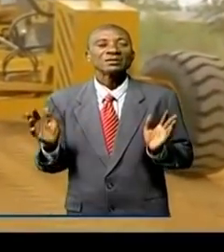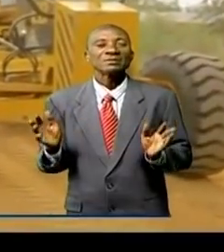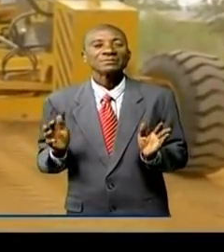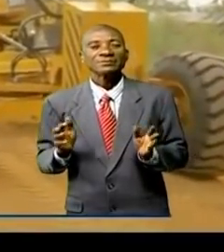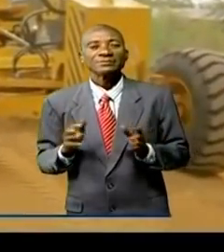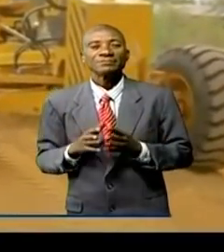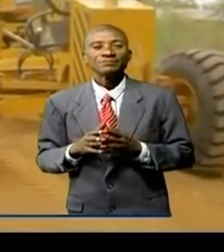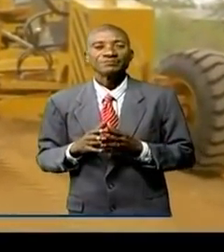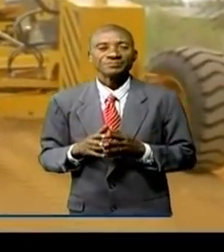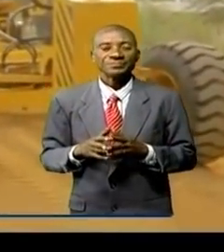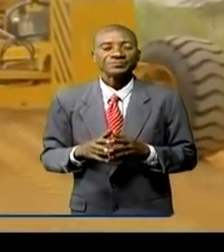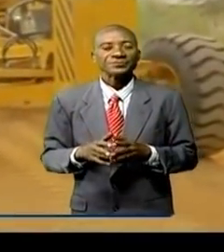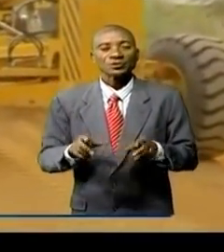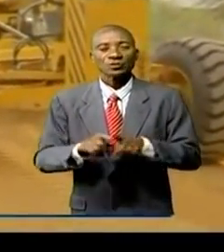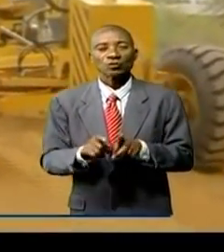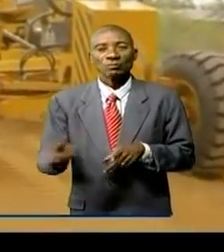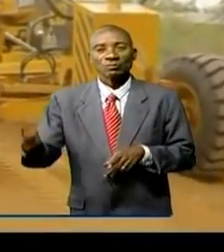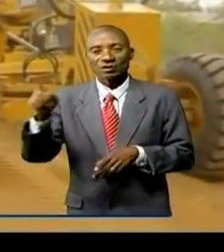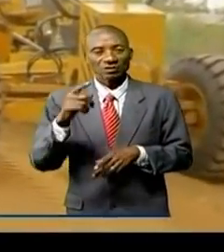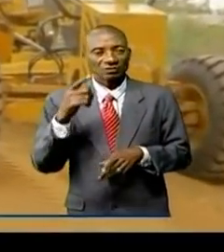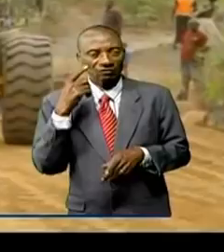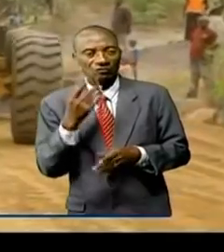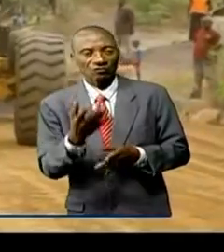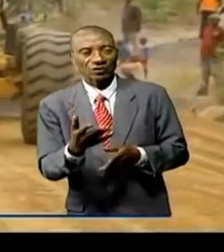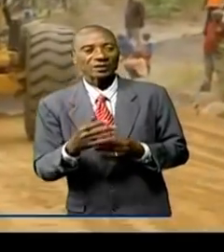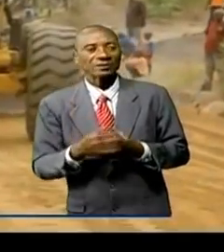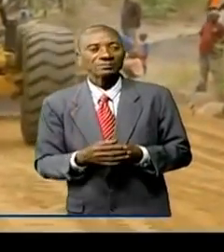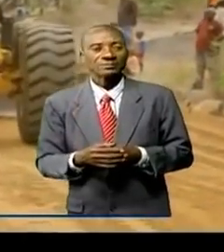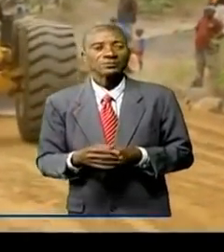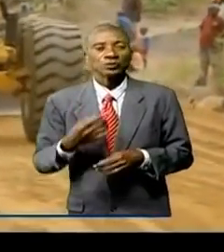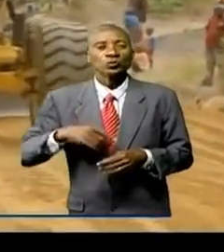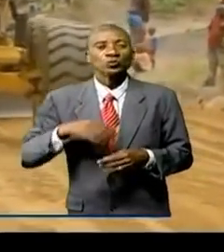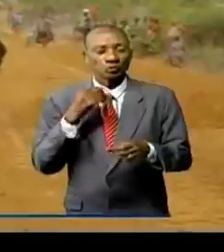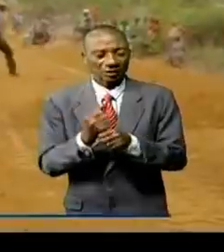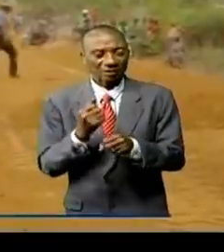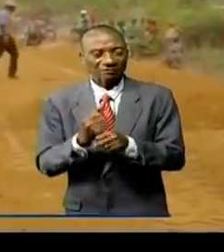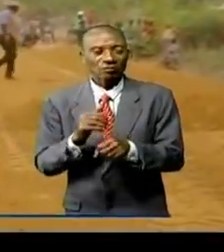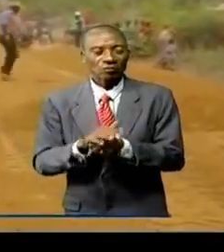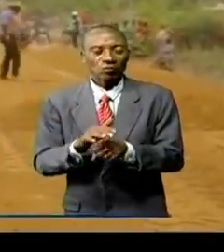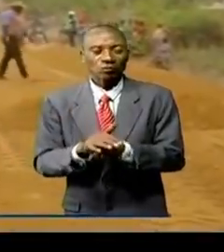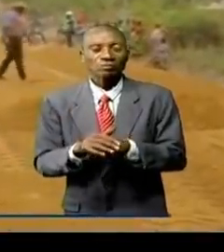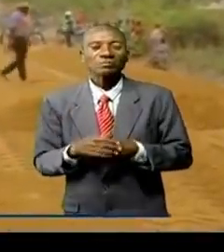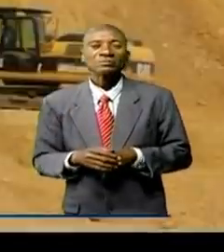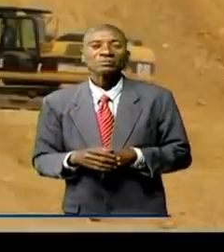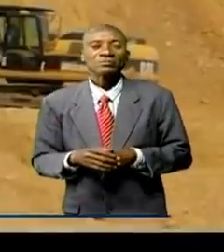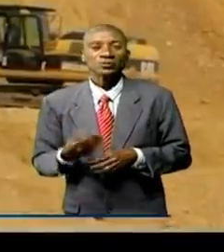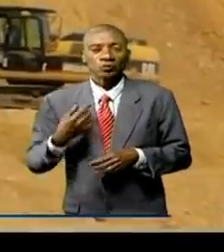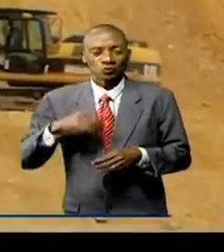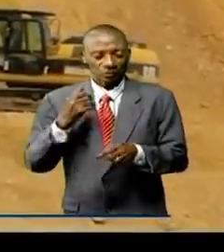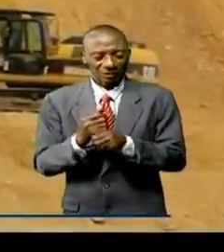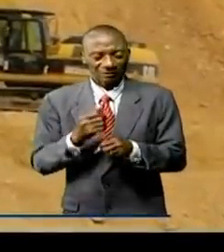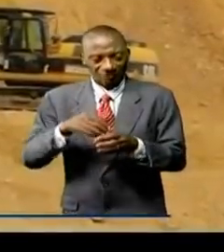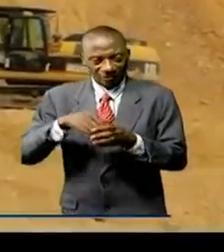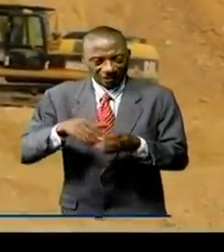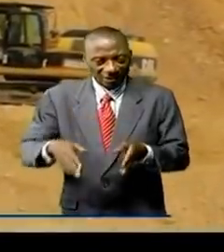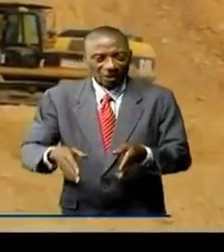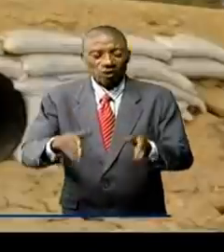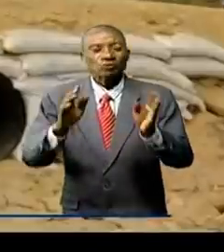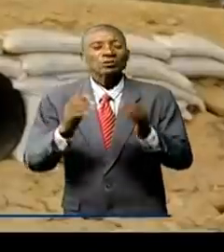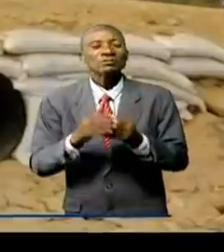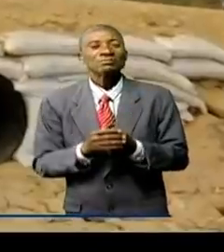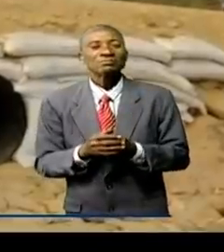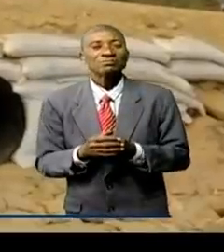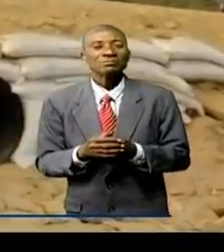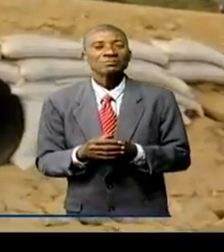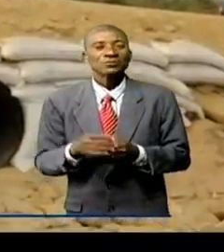vous le constatez, nous sommes en train de travailler à temps plein. Nous travaillons sur l'axe de la route, nous travaillons la carrière, nous travaillons aussi